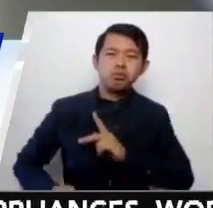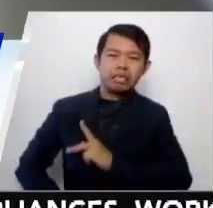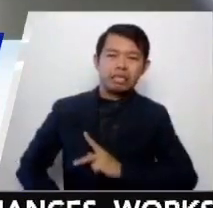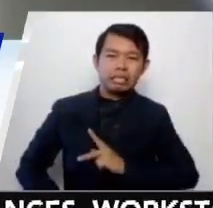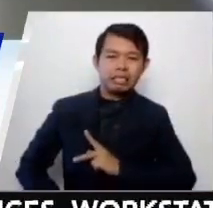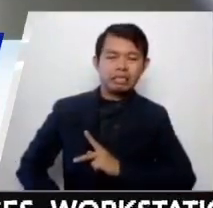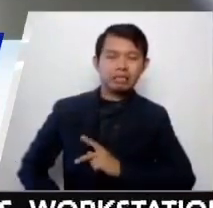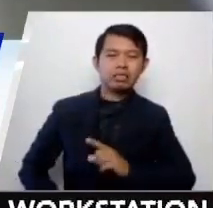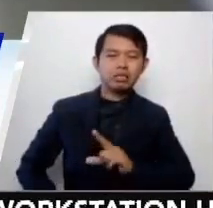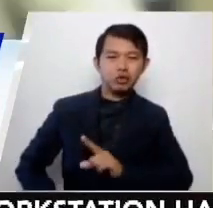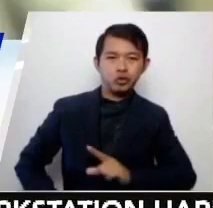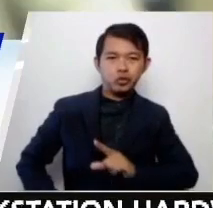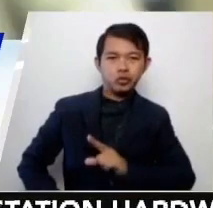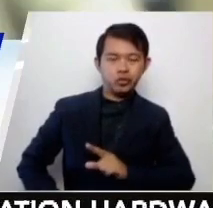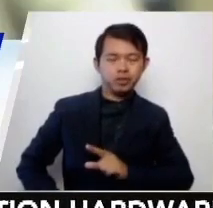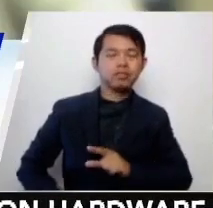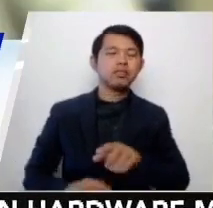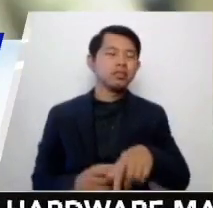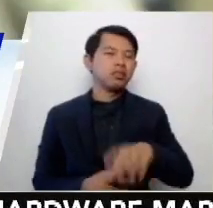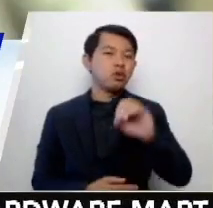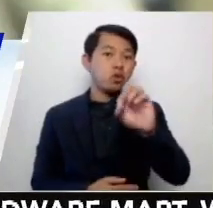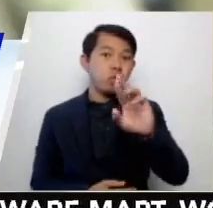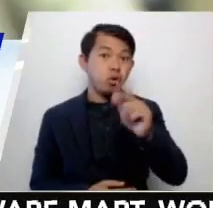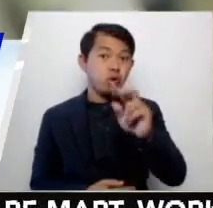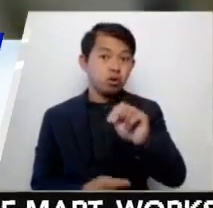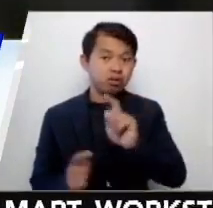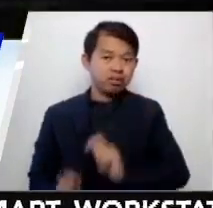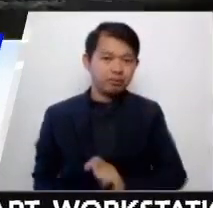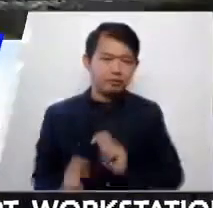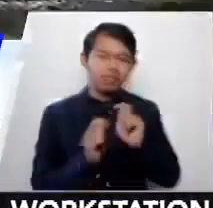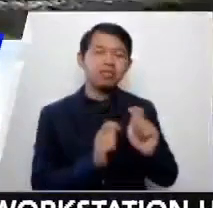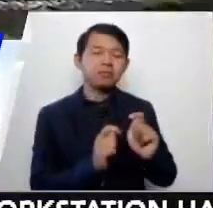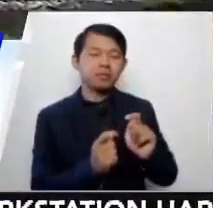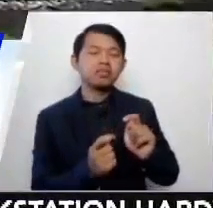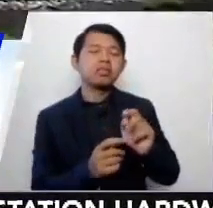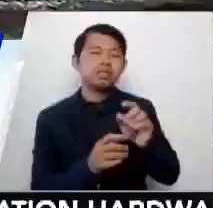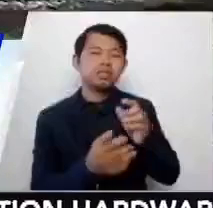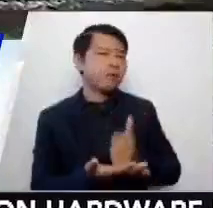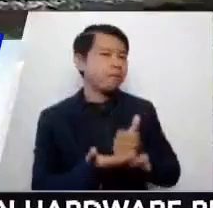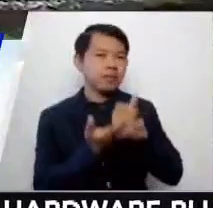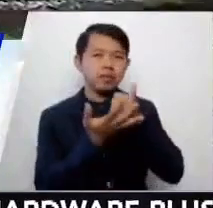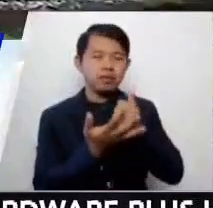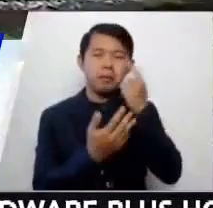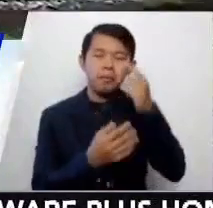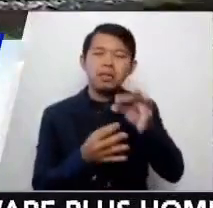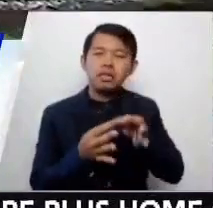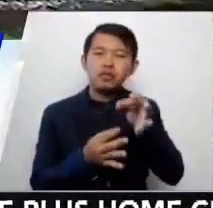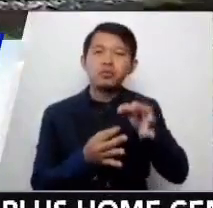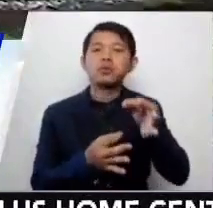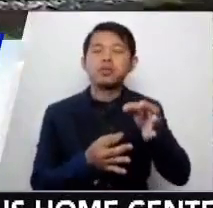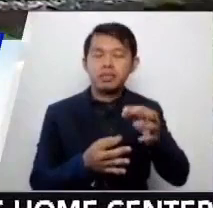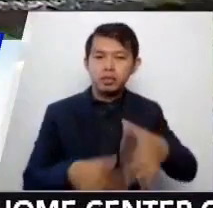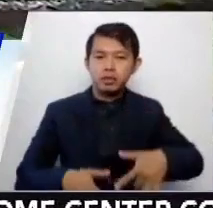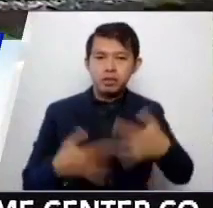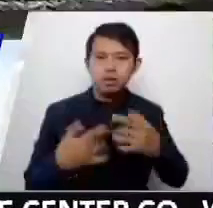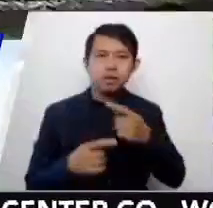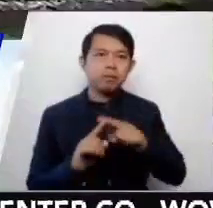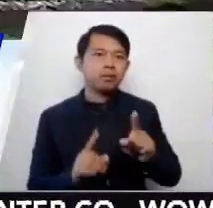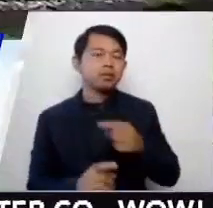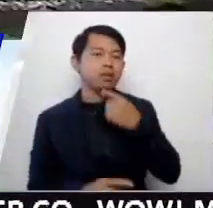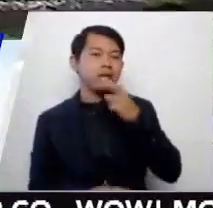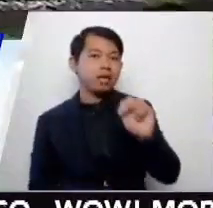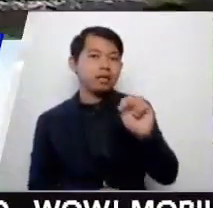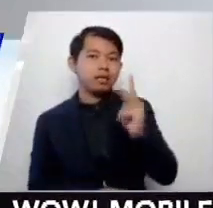hatid ng organ Transplant para madugtungan ang kanilang buhay Pero sabi ng National Kidney and Transplant Institute